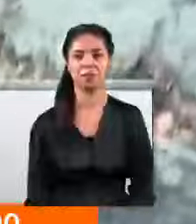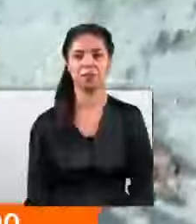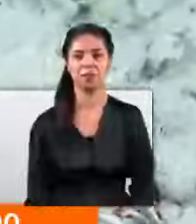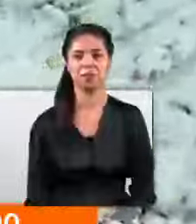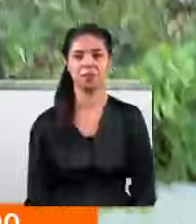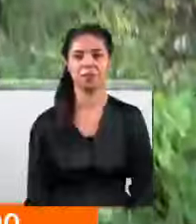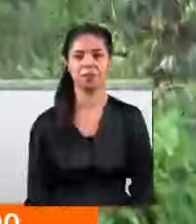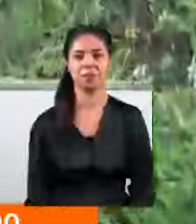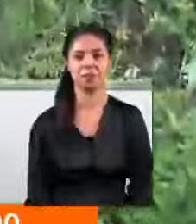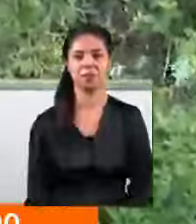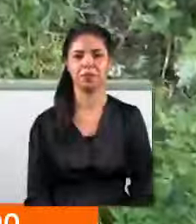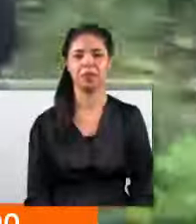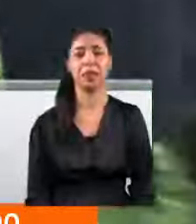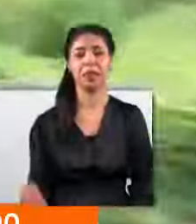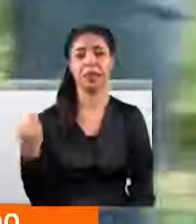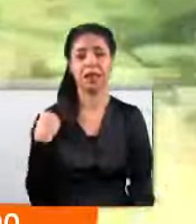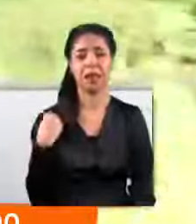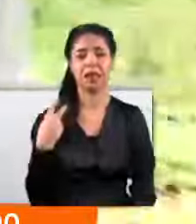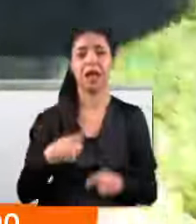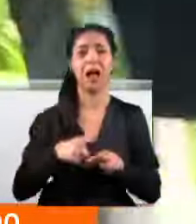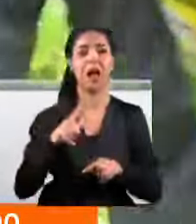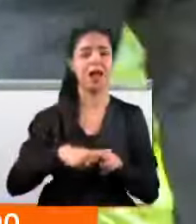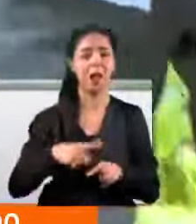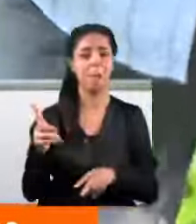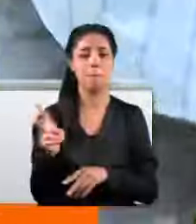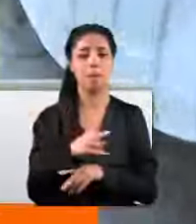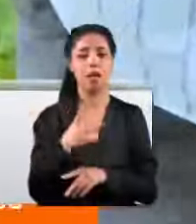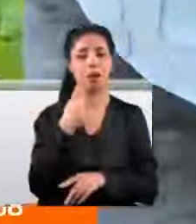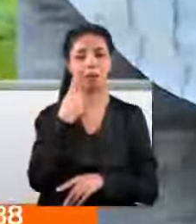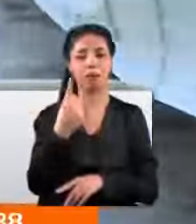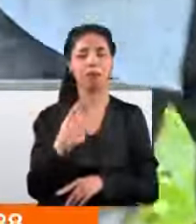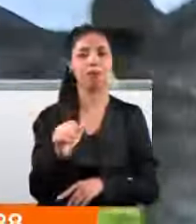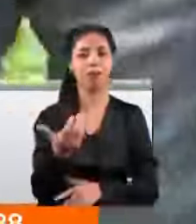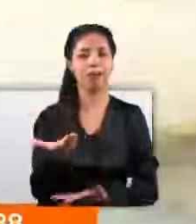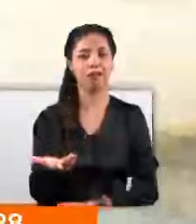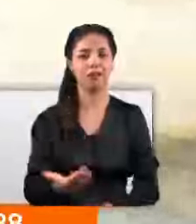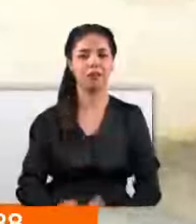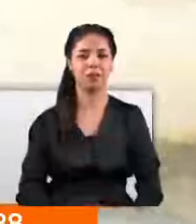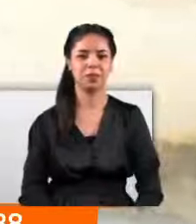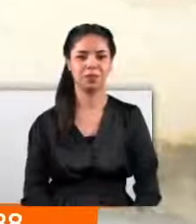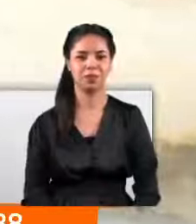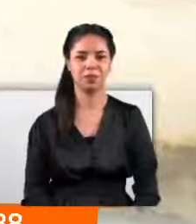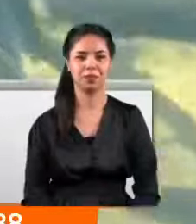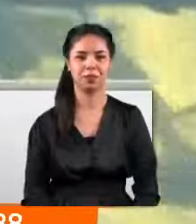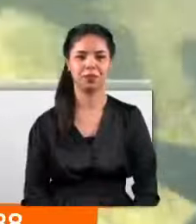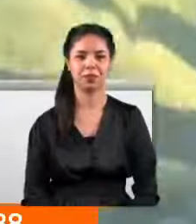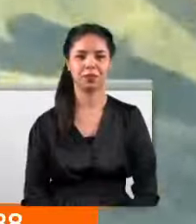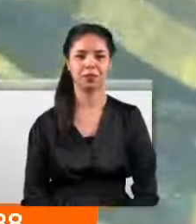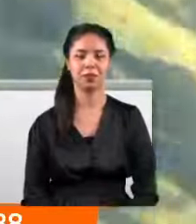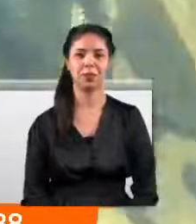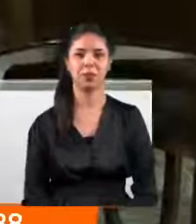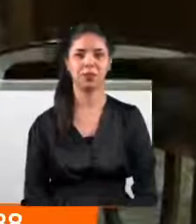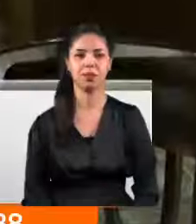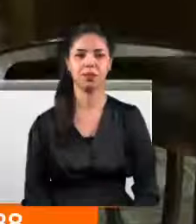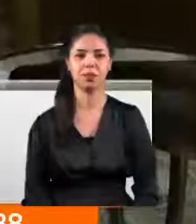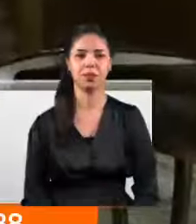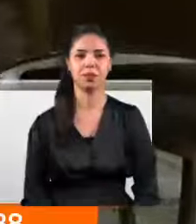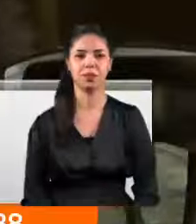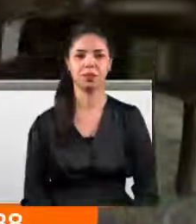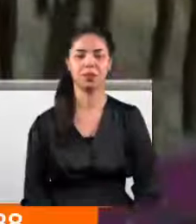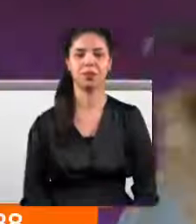Aldım işte abi. Taze taze alabalıklar. İşte görüyor musunuz? Dans ediyorlar adeta. Ne şekilde kızartıyorsunuz? Güveçte pişiriyoruz.